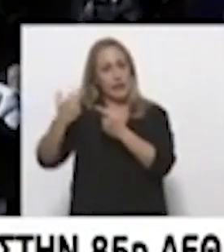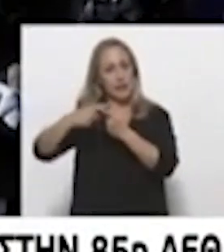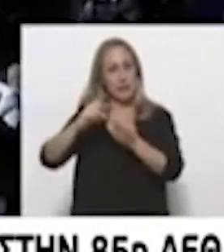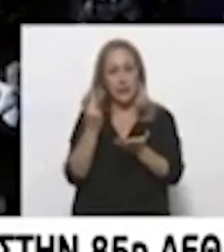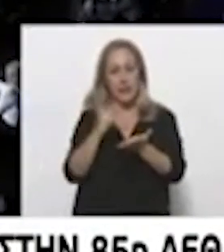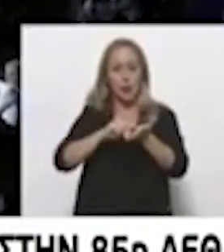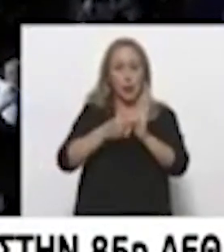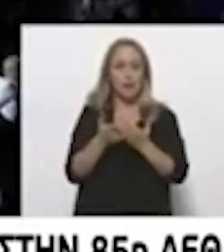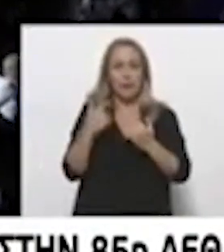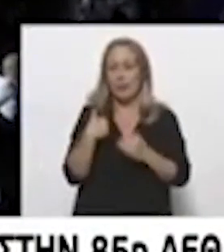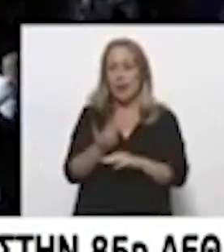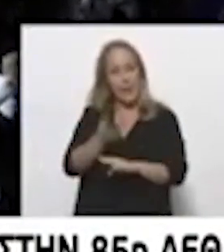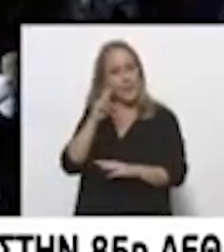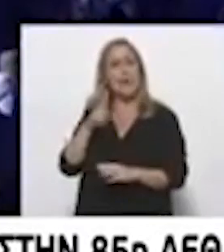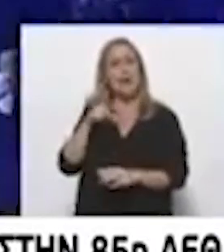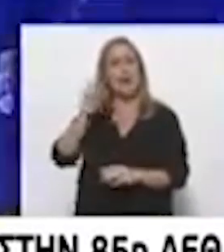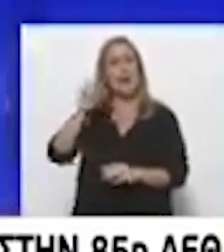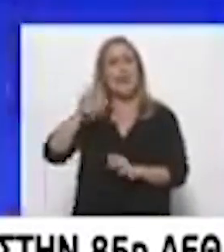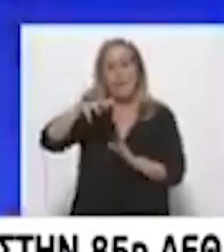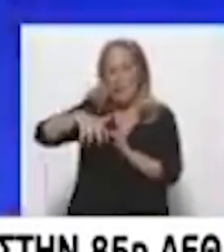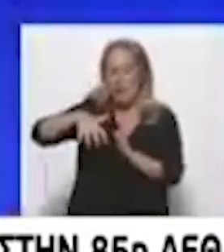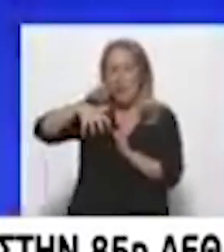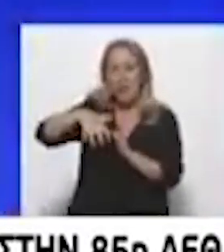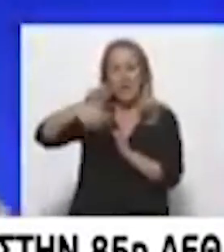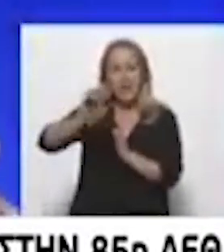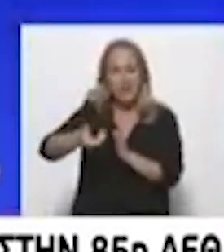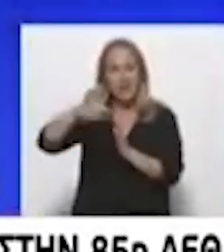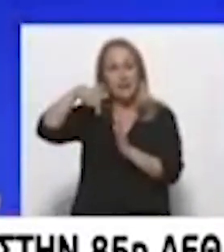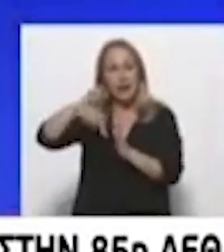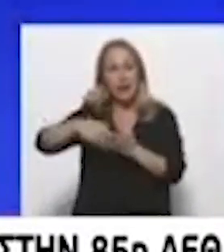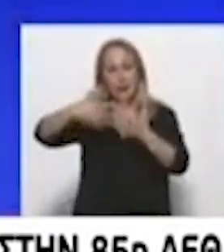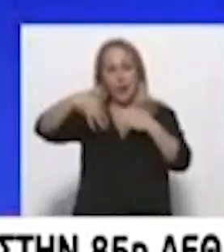Είχαμε προβλέψει την πορεία των πραγμάτων. Ο λιγνίτης πια, που ήταν η ατμομηχανή της